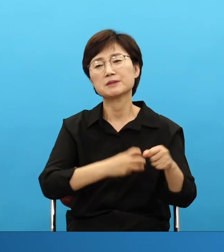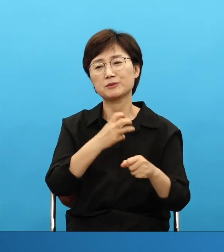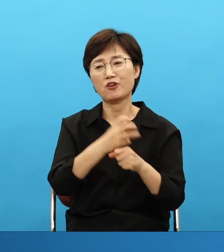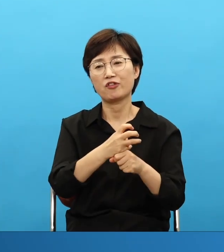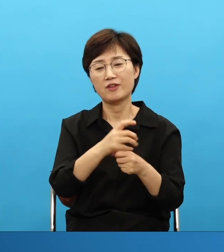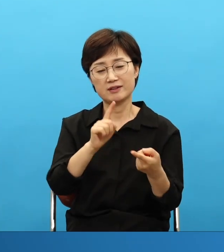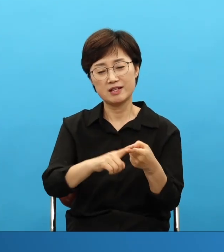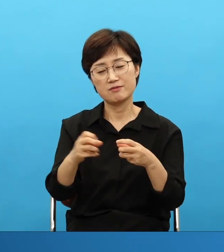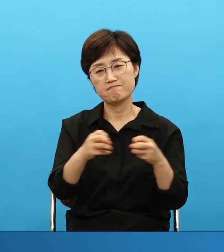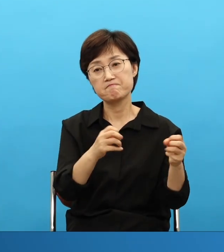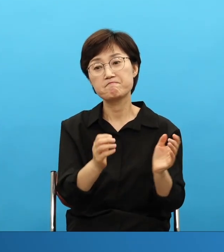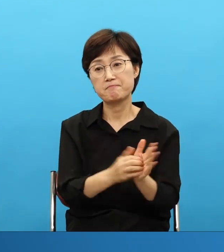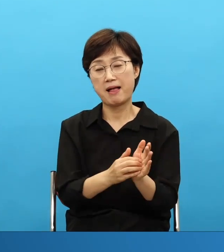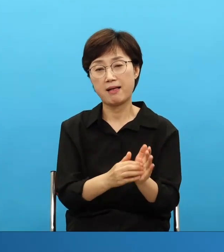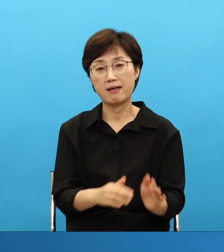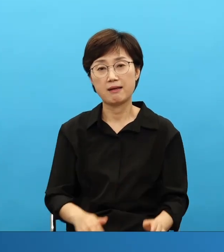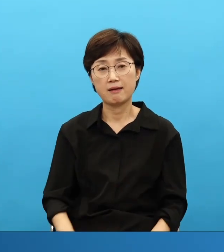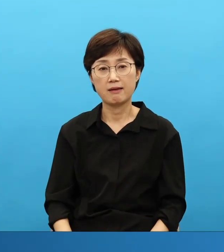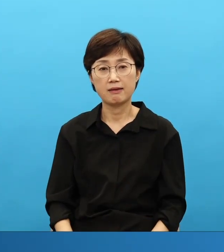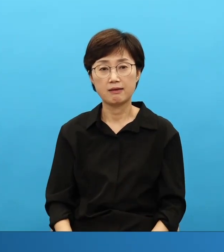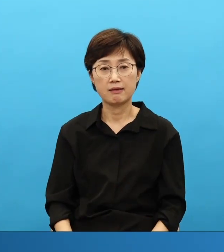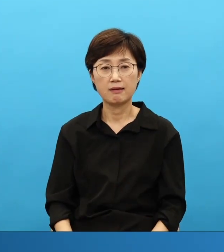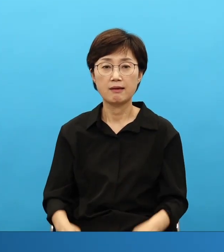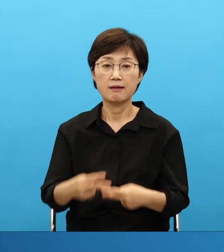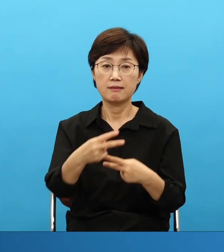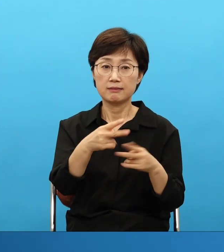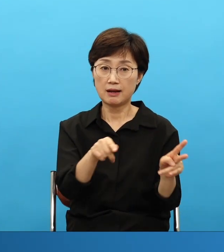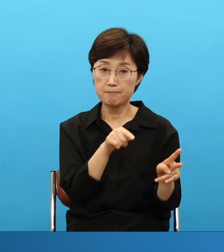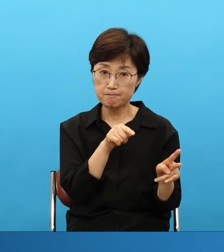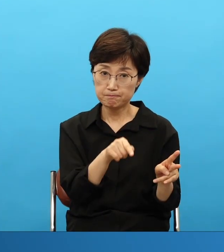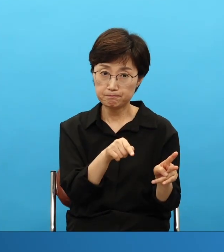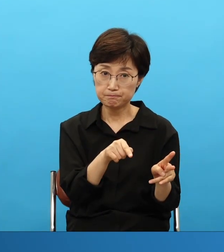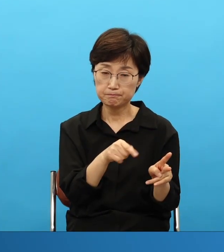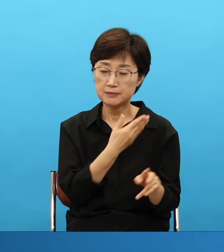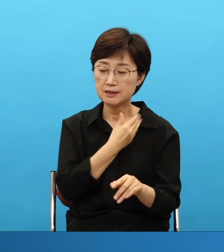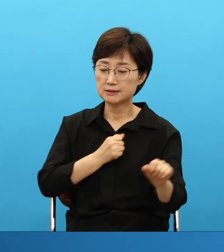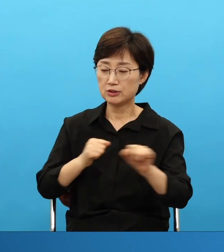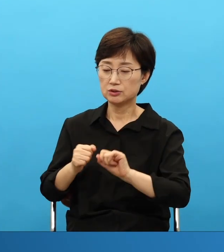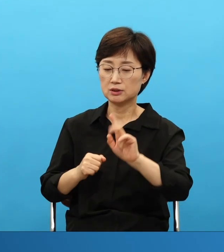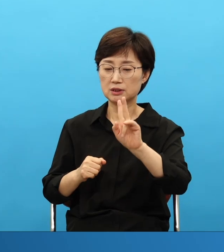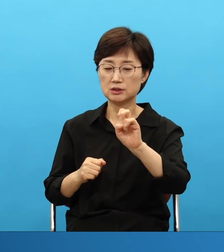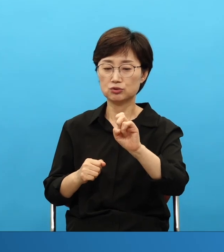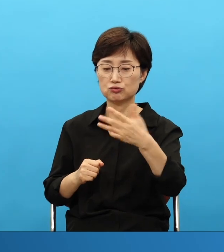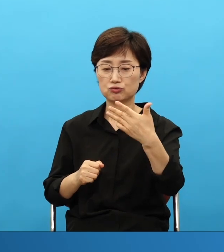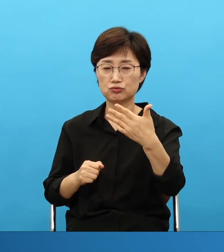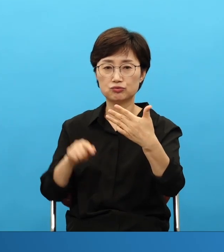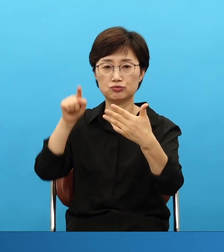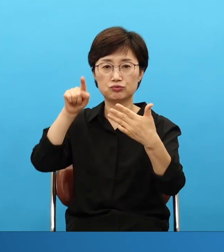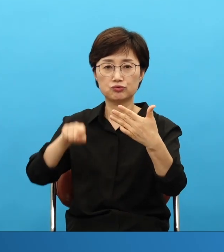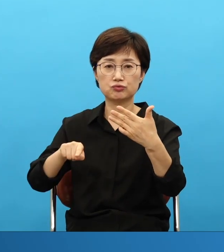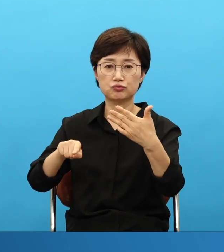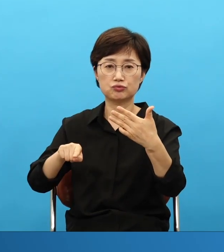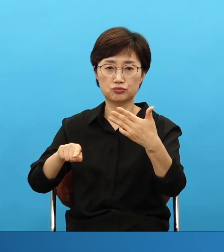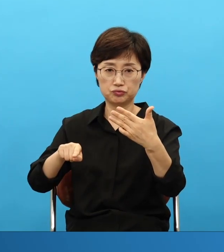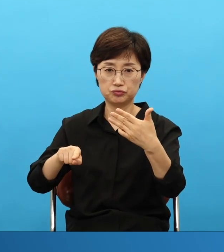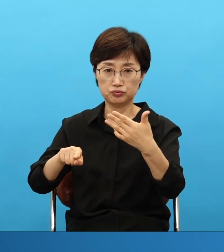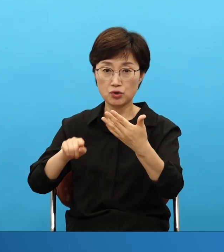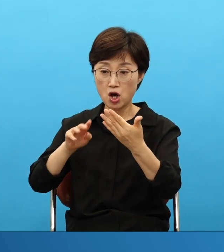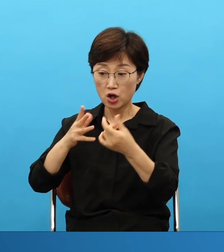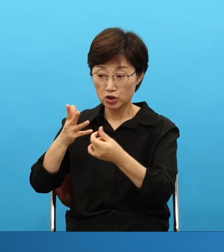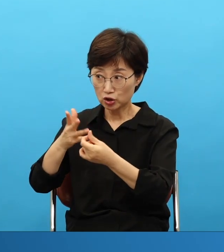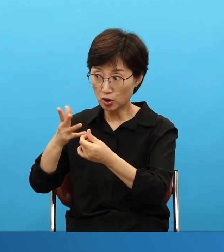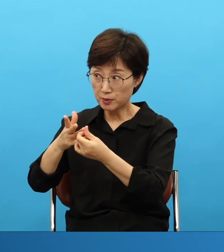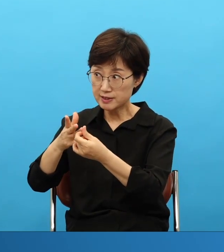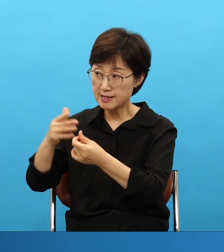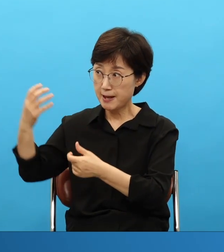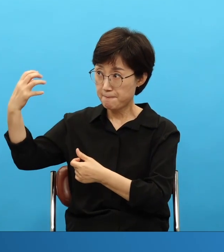포럼 있습니다 다락방은 사도행전 29장 번째 런트을 이어가는 하나님의